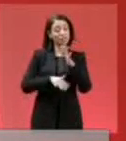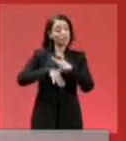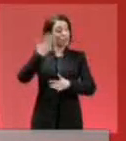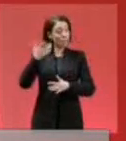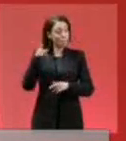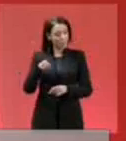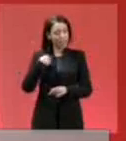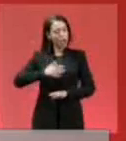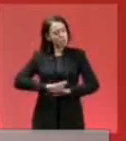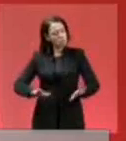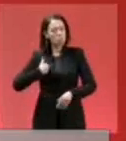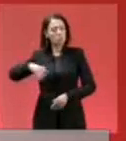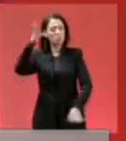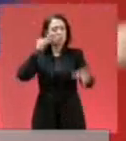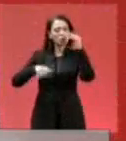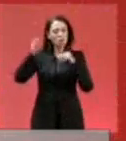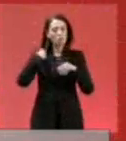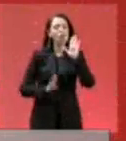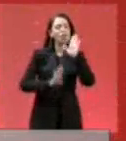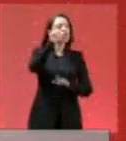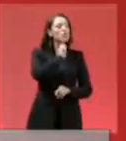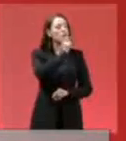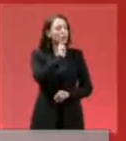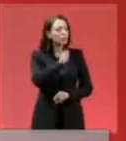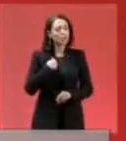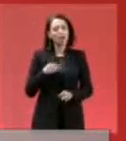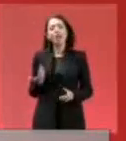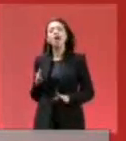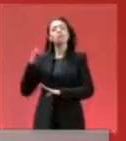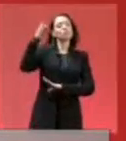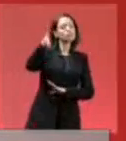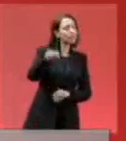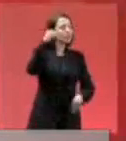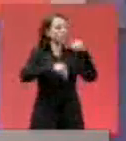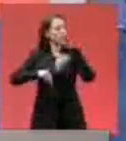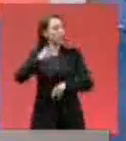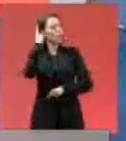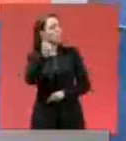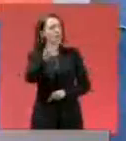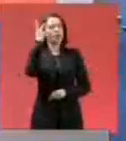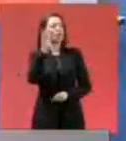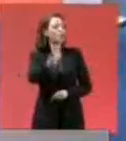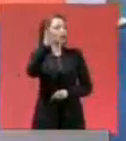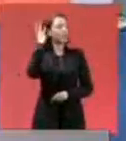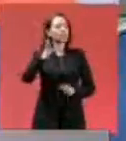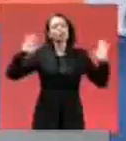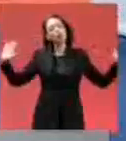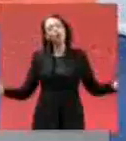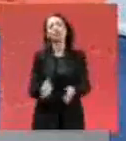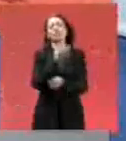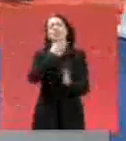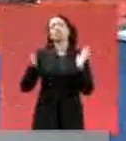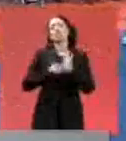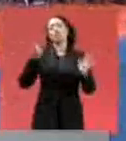εμείς έχουμε μάθει να χάνουμε στις δημοσκοπήσεις αλλά να κερδίζουμε στην κάλπη. Και μια και δυο και τρεις και όσες χρειαστεί